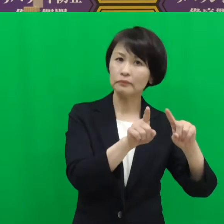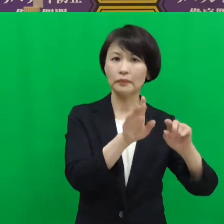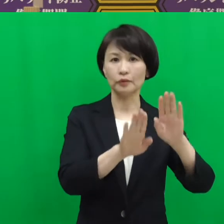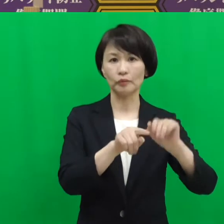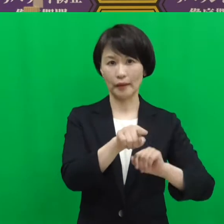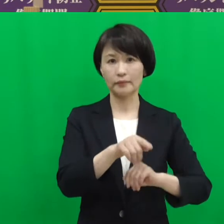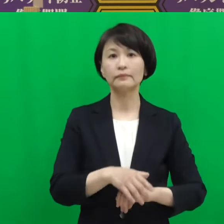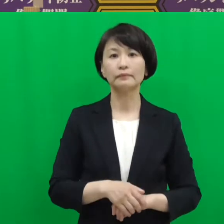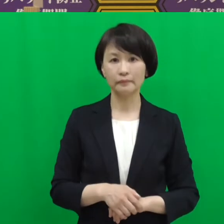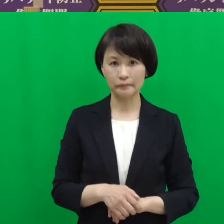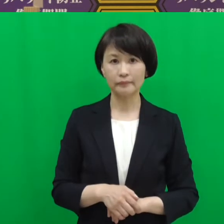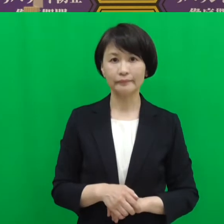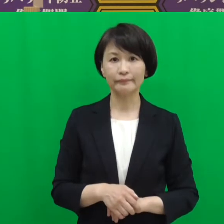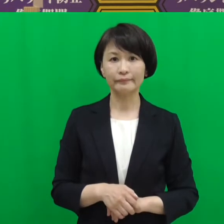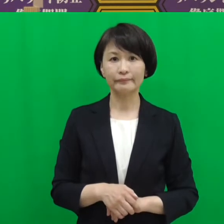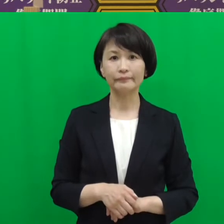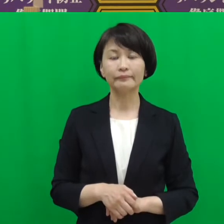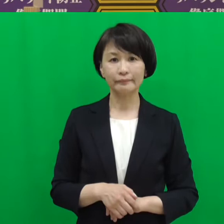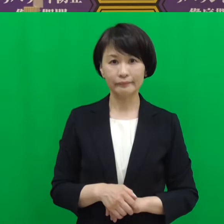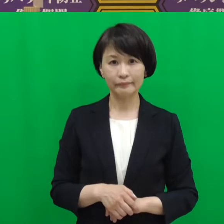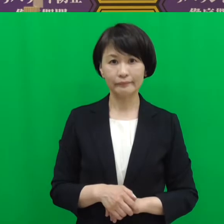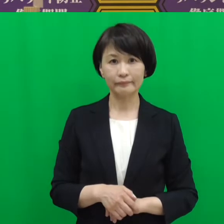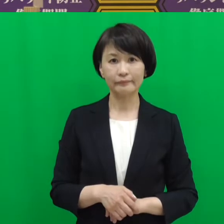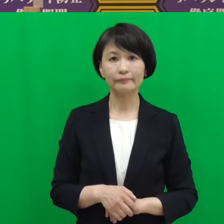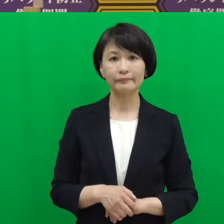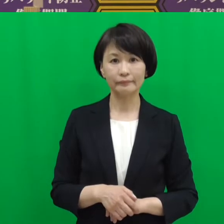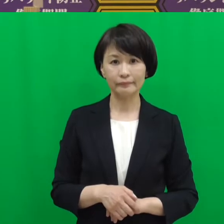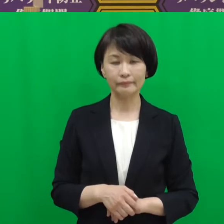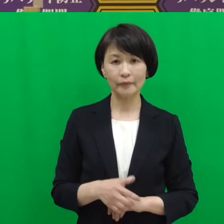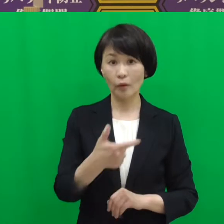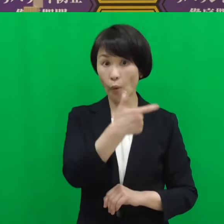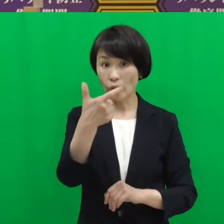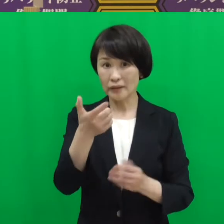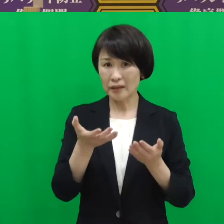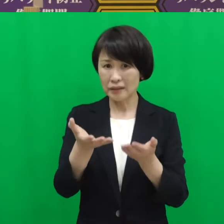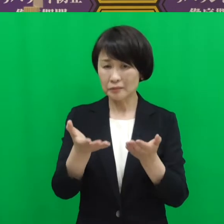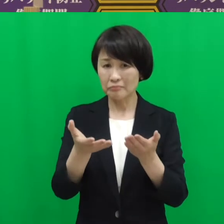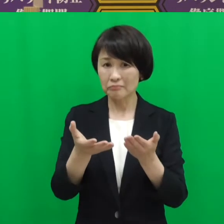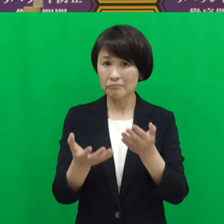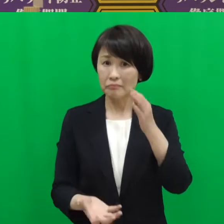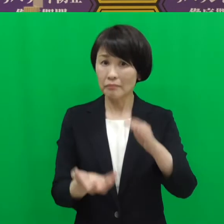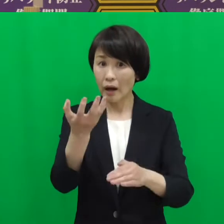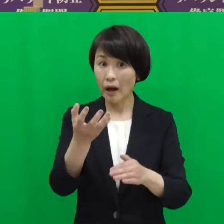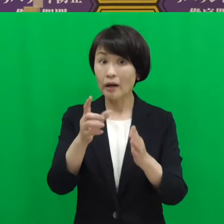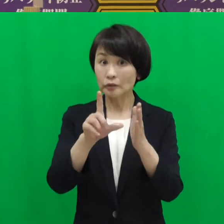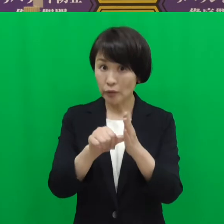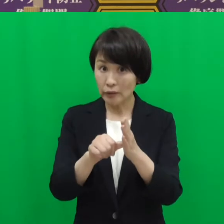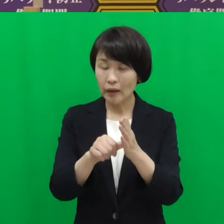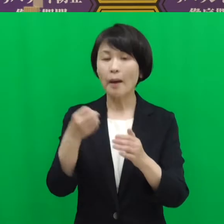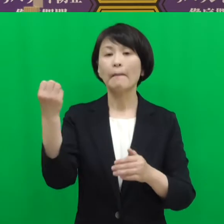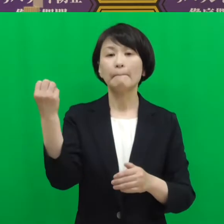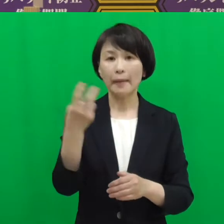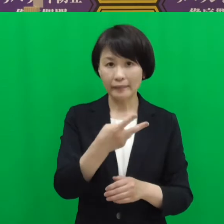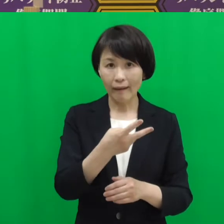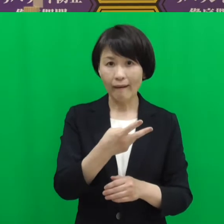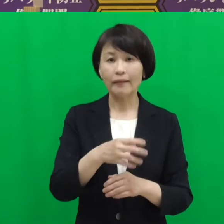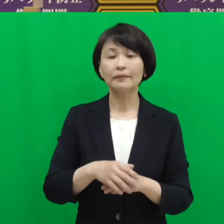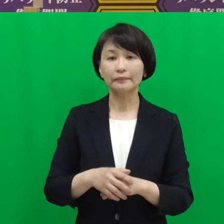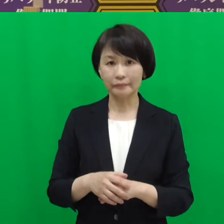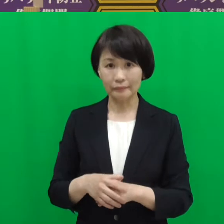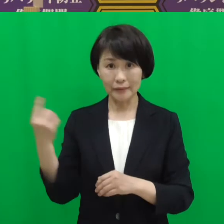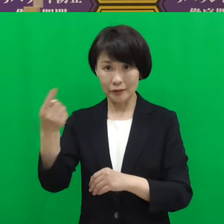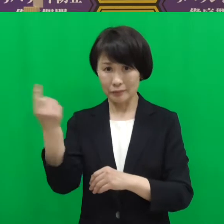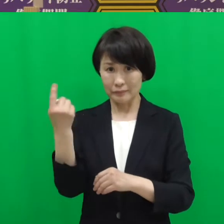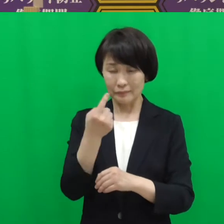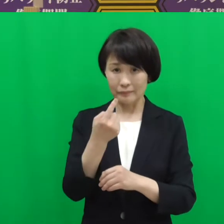て東日本大震災の教訓を踏まえた地震への備えと、近年増加しております台風等の水災への備えをしっかりと